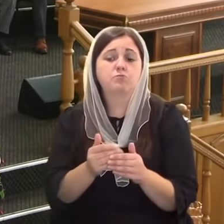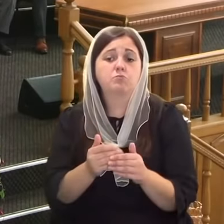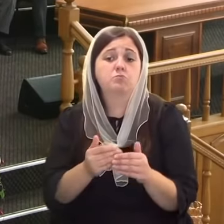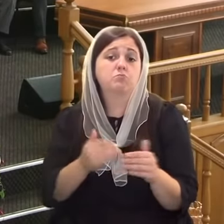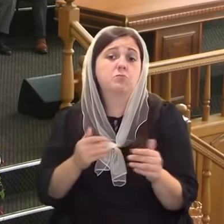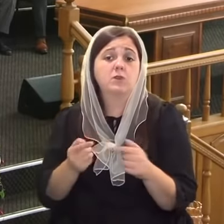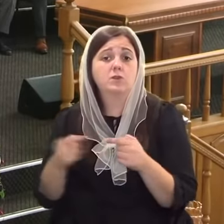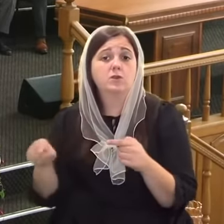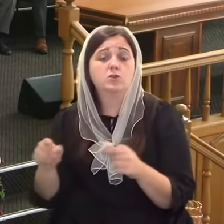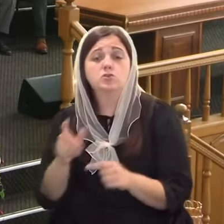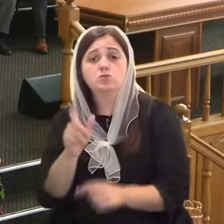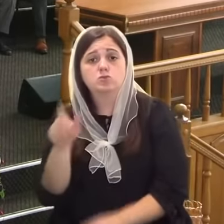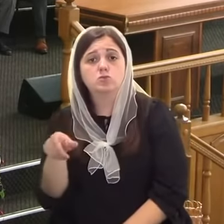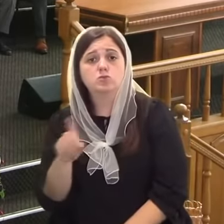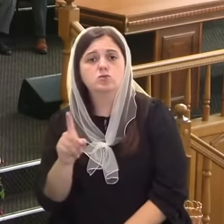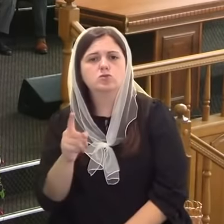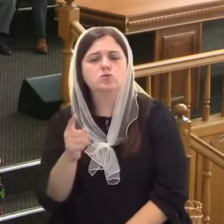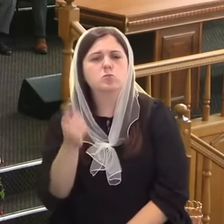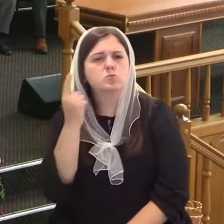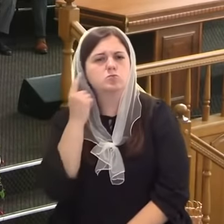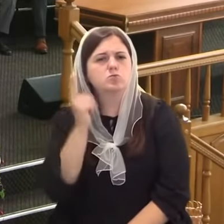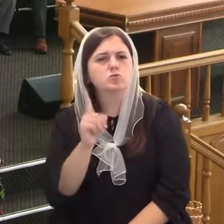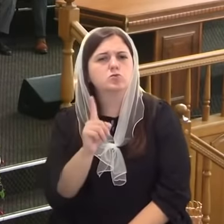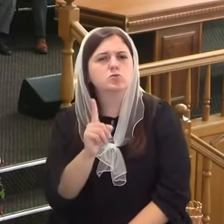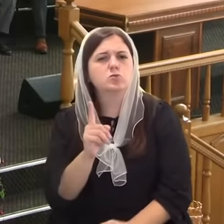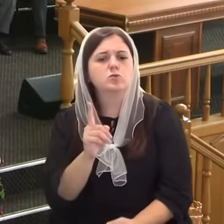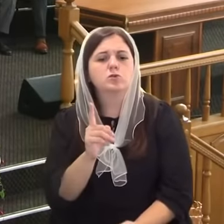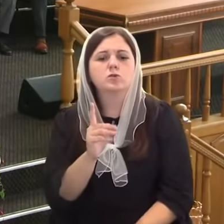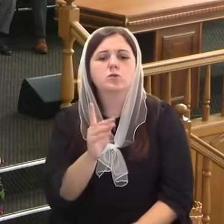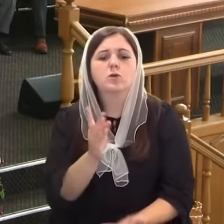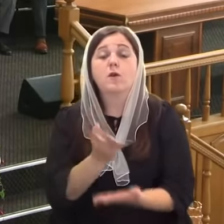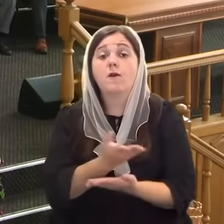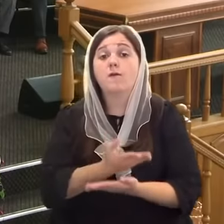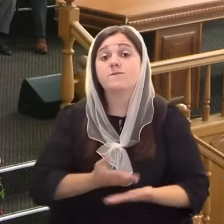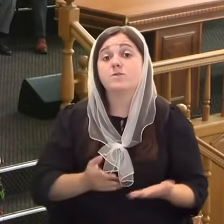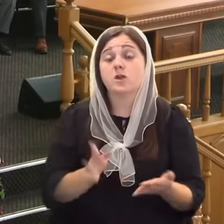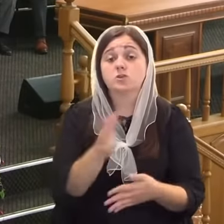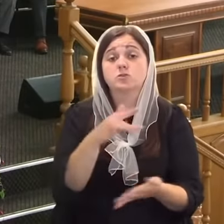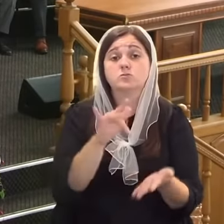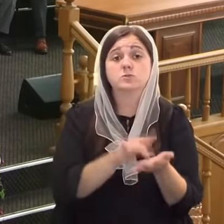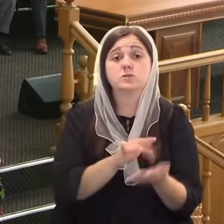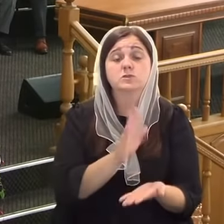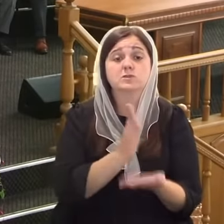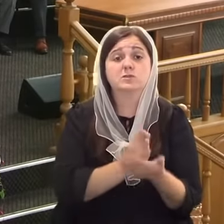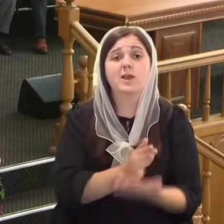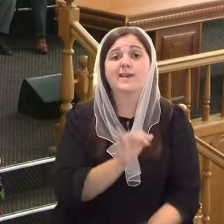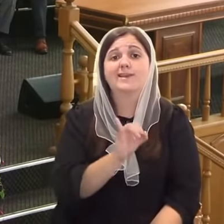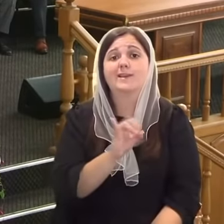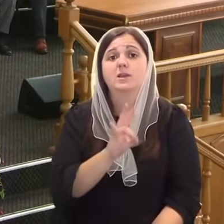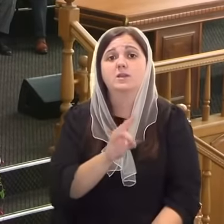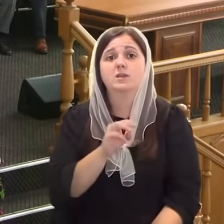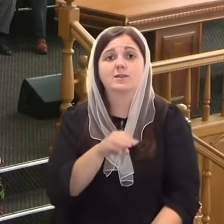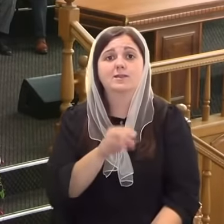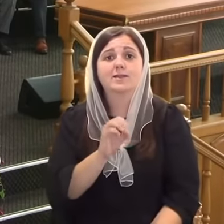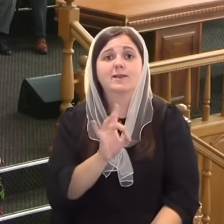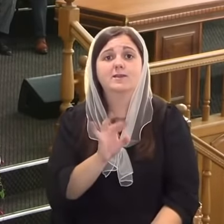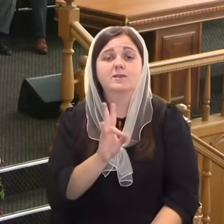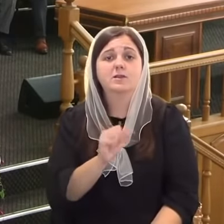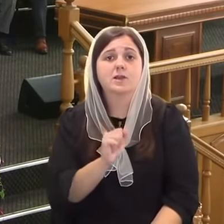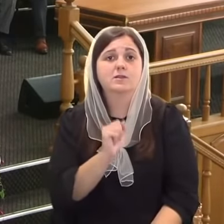доме, услышала в собрании, что в нашем городе есть интернат. Есть